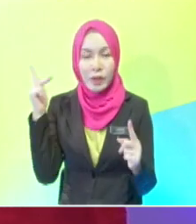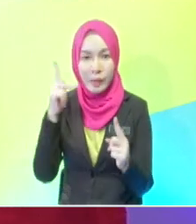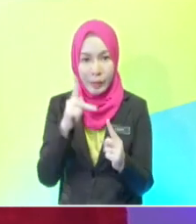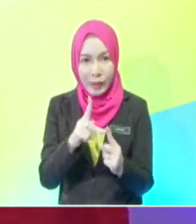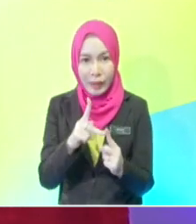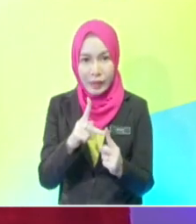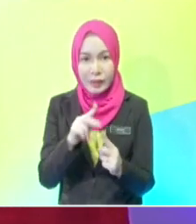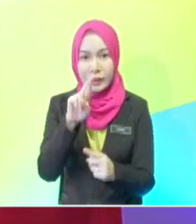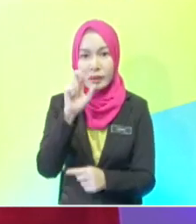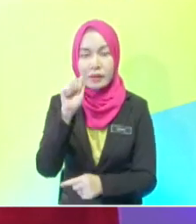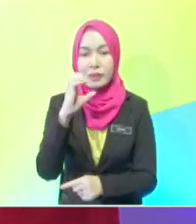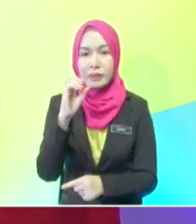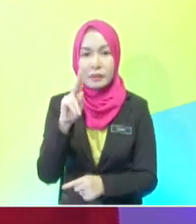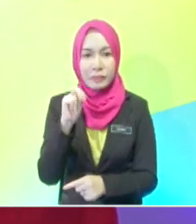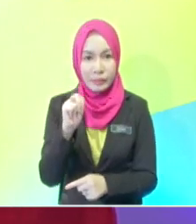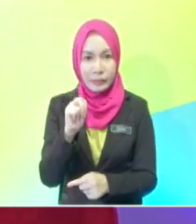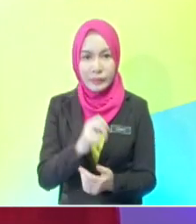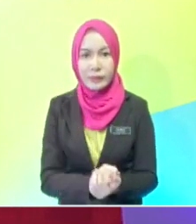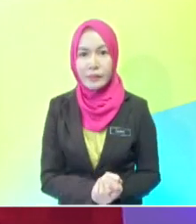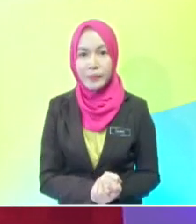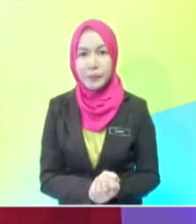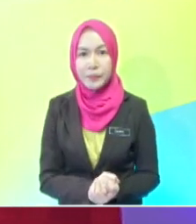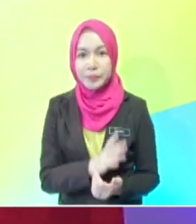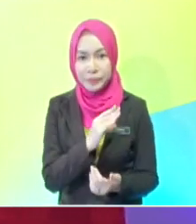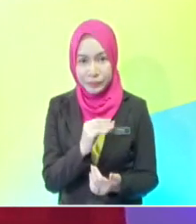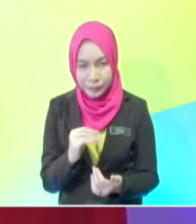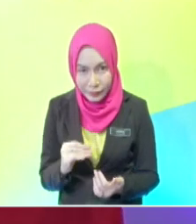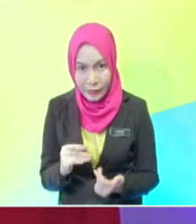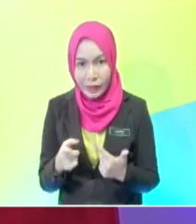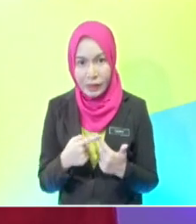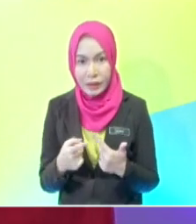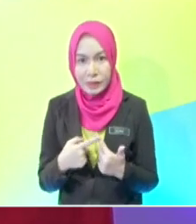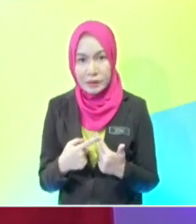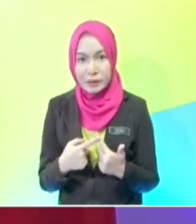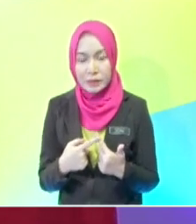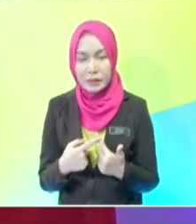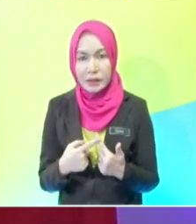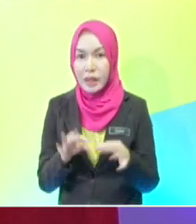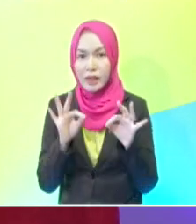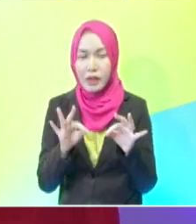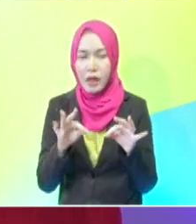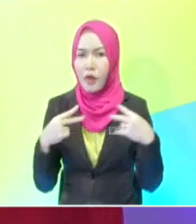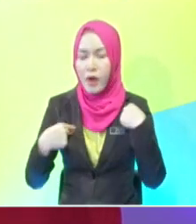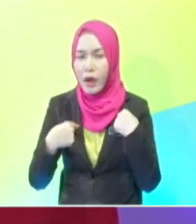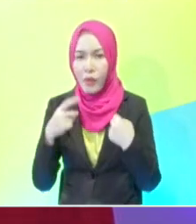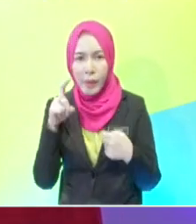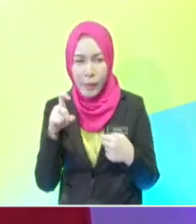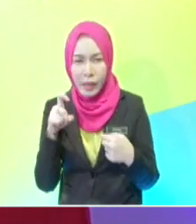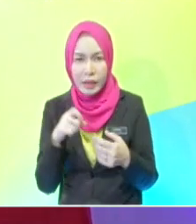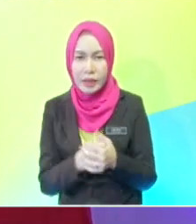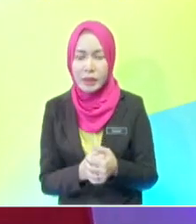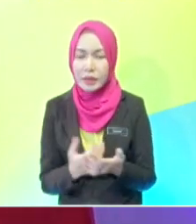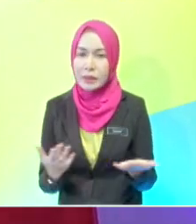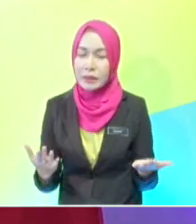racun tadi yang kedua adalah risiko kalau hewan-hewan mati risiko tanaman tak